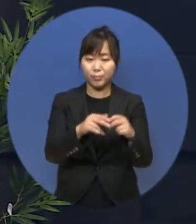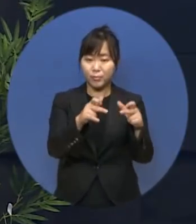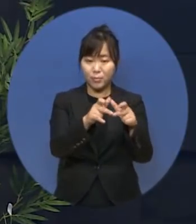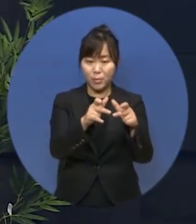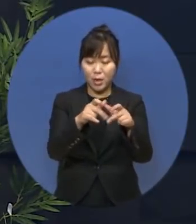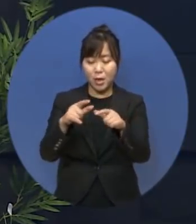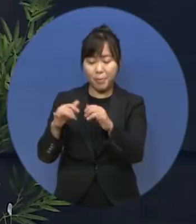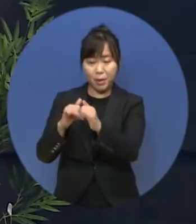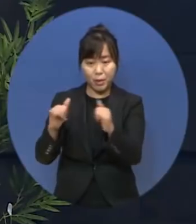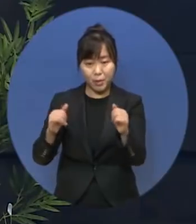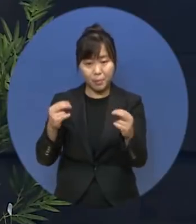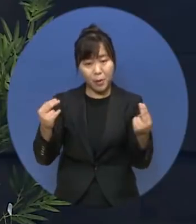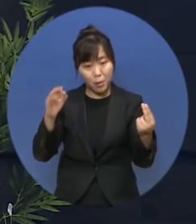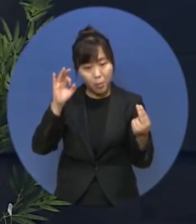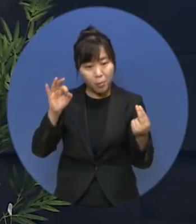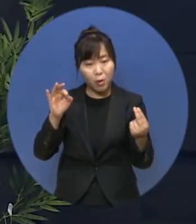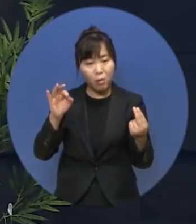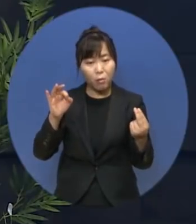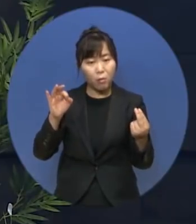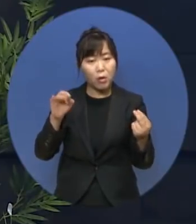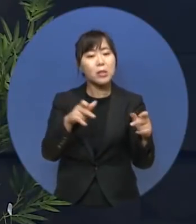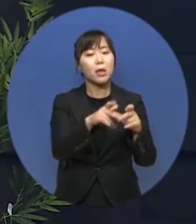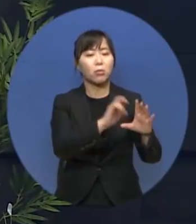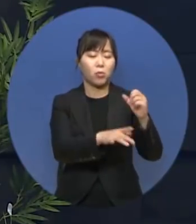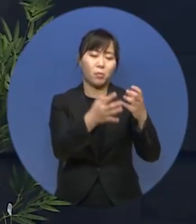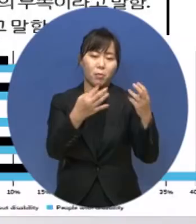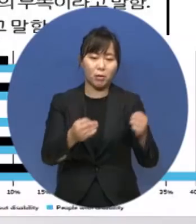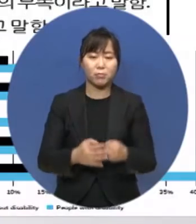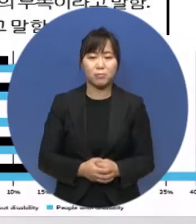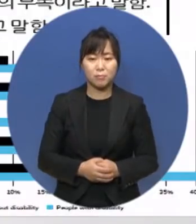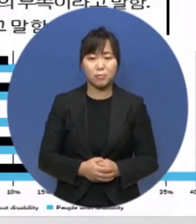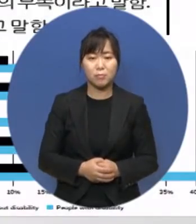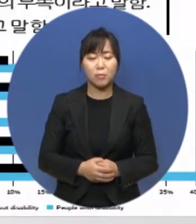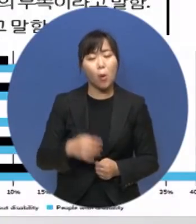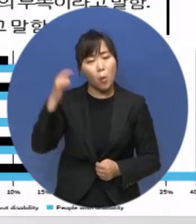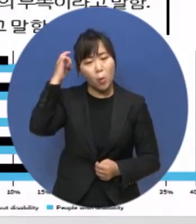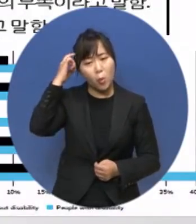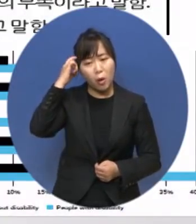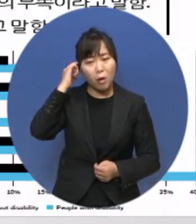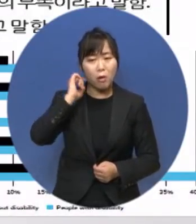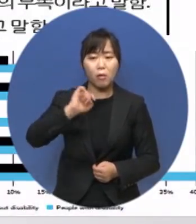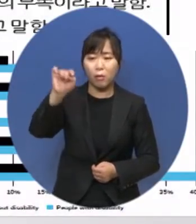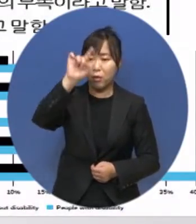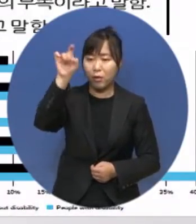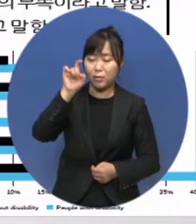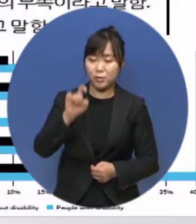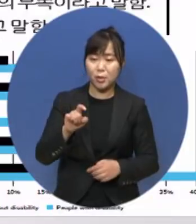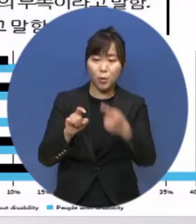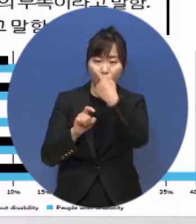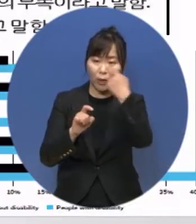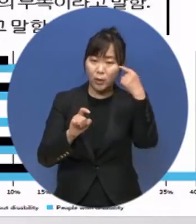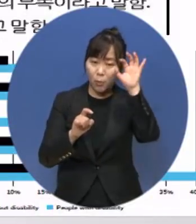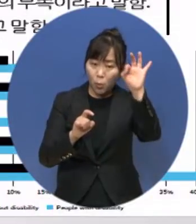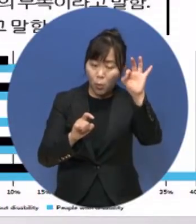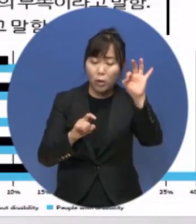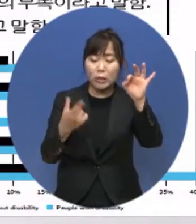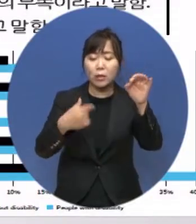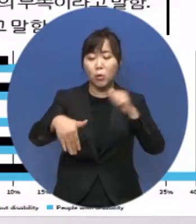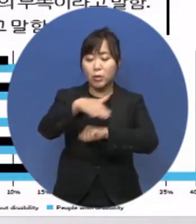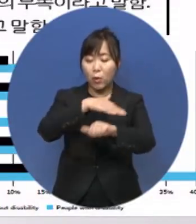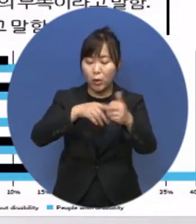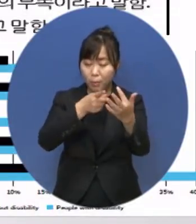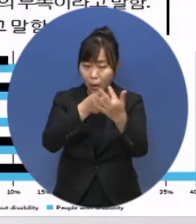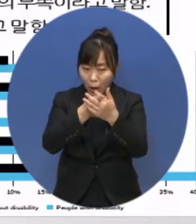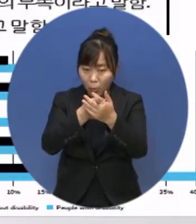장애인들이 비장애인들보다 더 많은 예술 활동을 하고 있습니다. 왜 이렇게 되어 있는지를 우리는 살펴보고 그러한 현황을